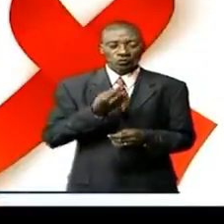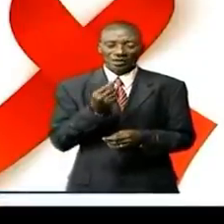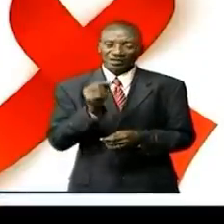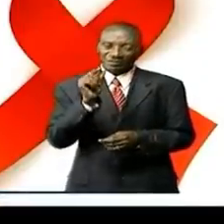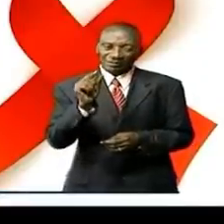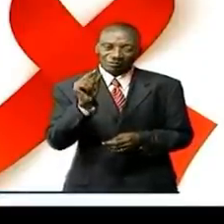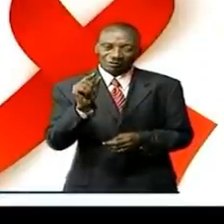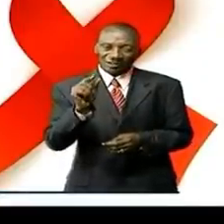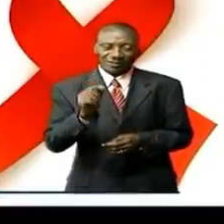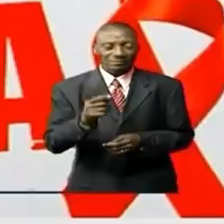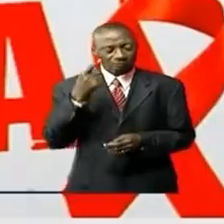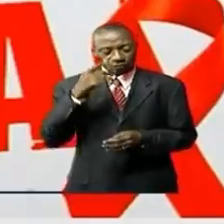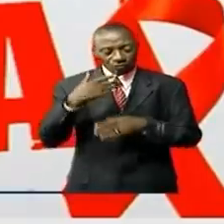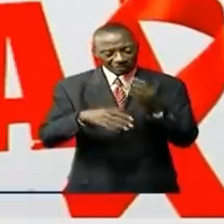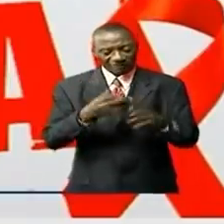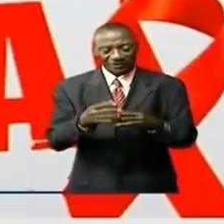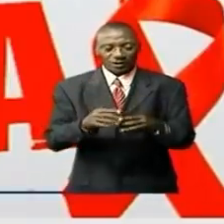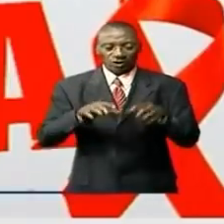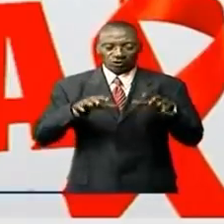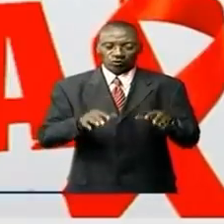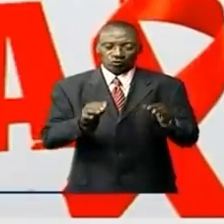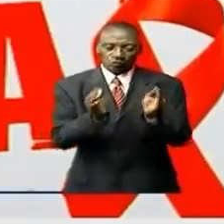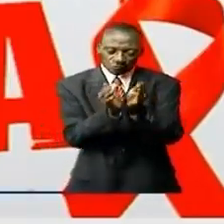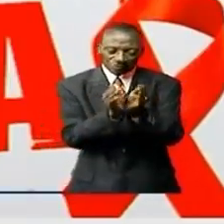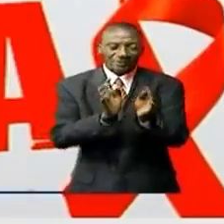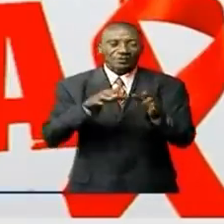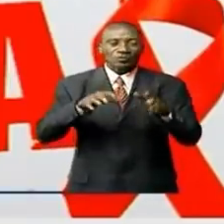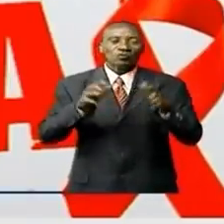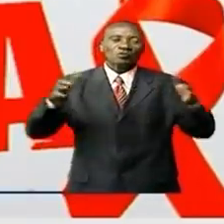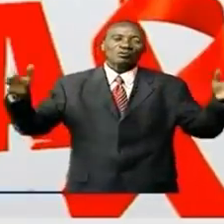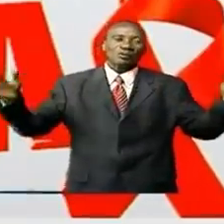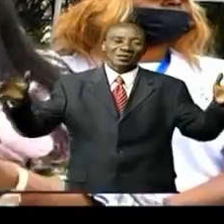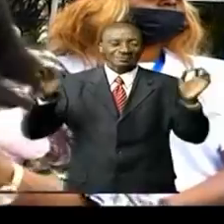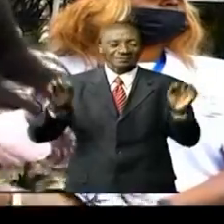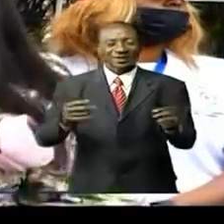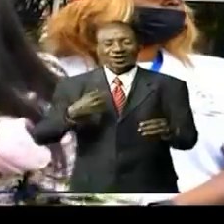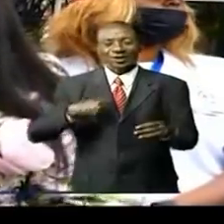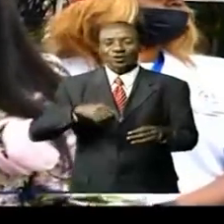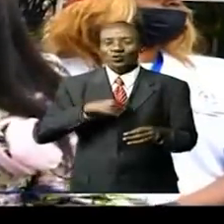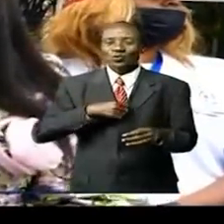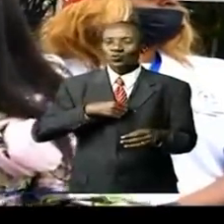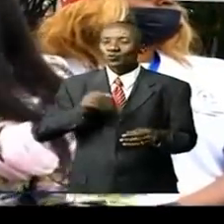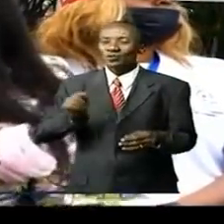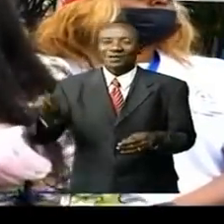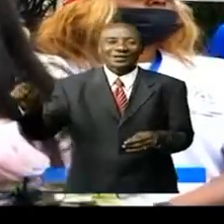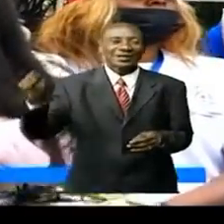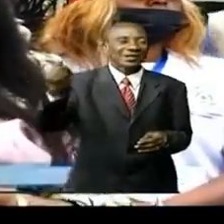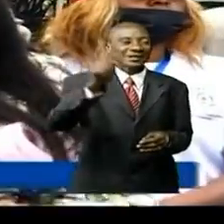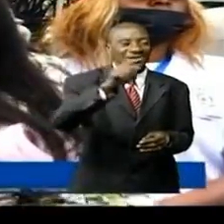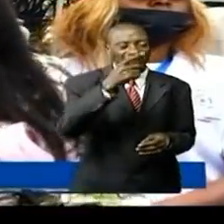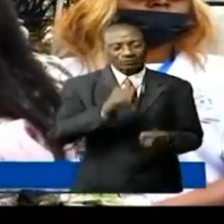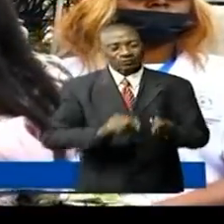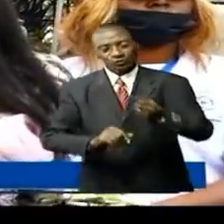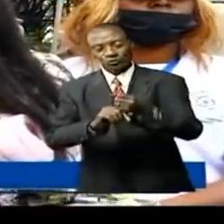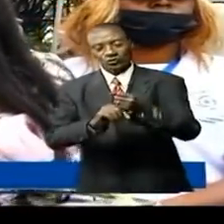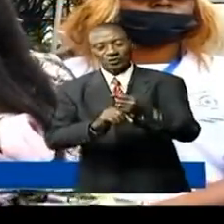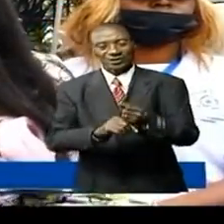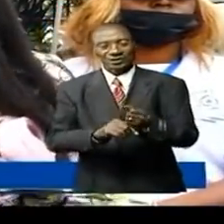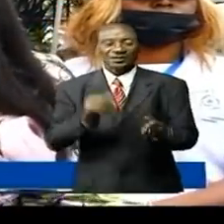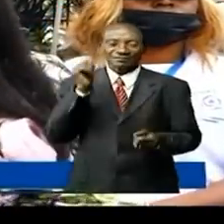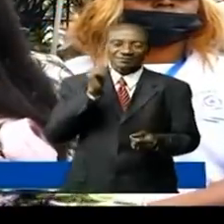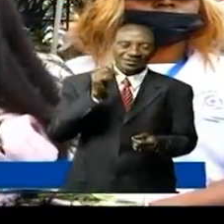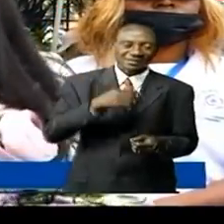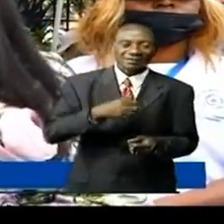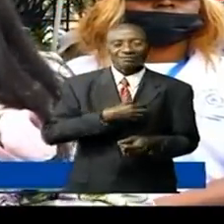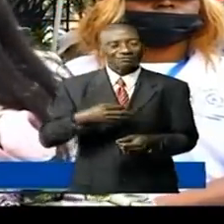le travail est immense. Donc nous ne saurons pas autonomiser la femme PVVIH, nous ne saurons pas autonomiser la jeune femme ou la jeune fille pour